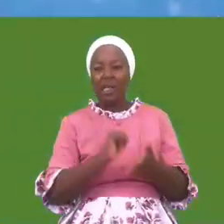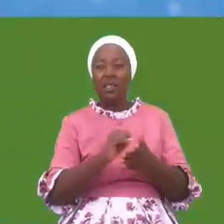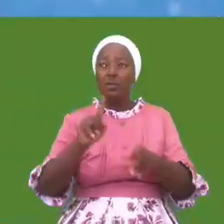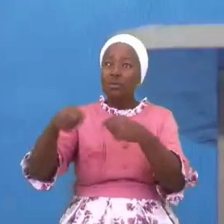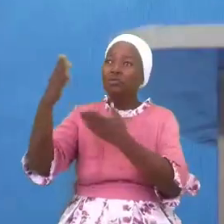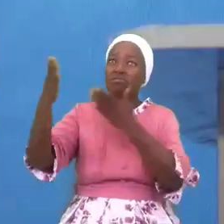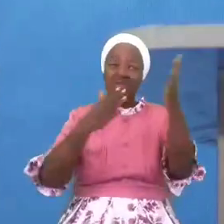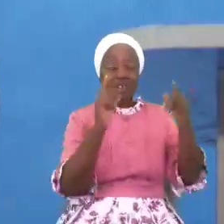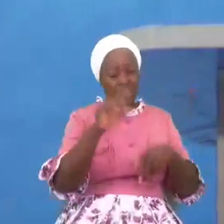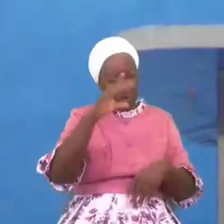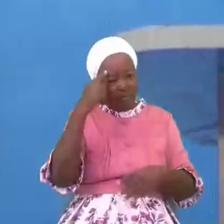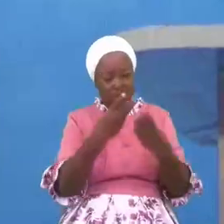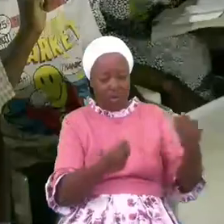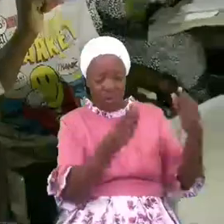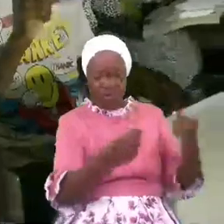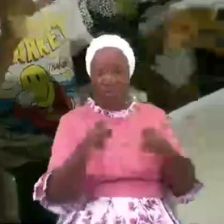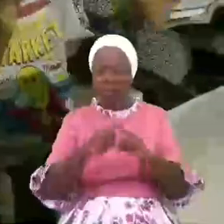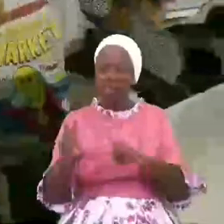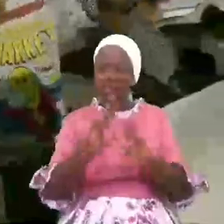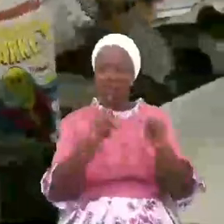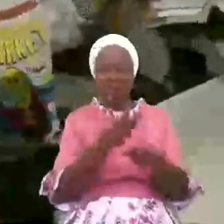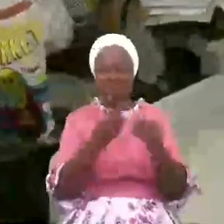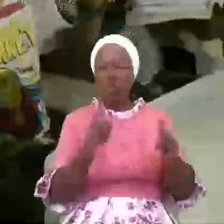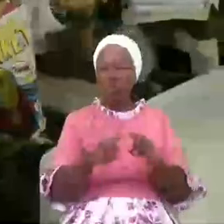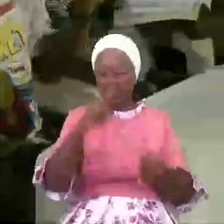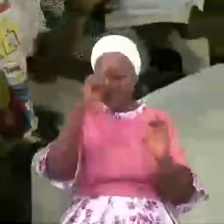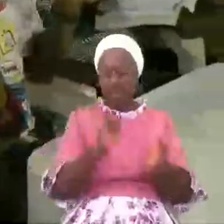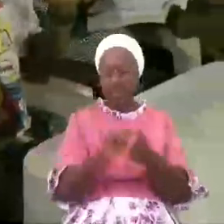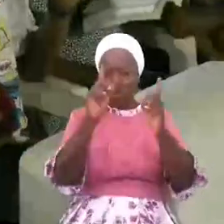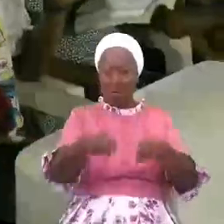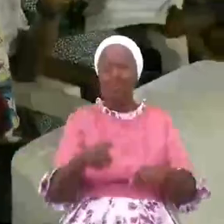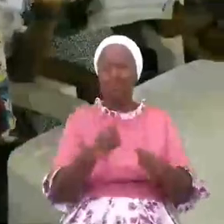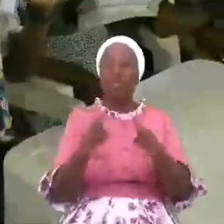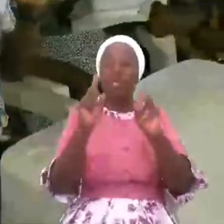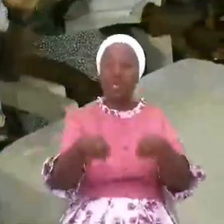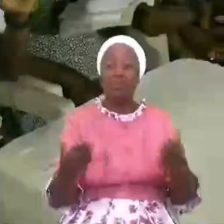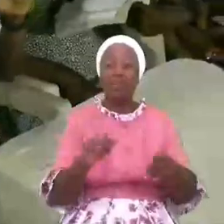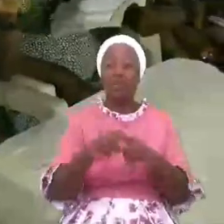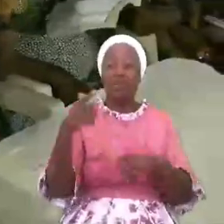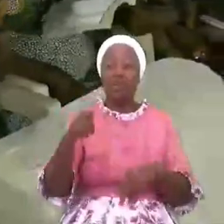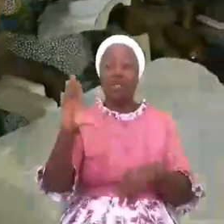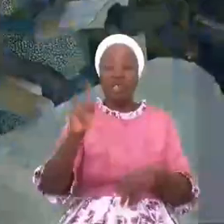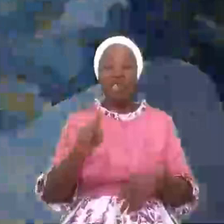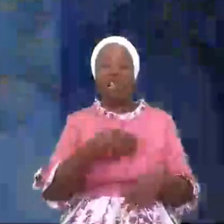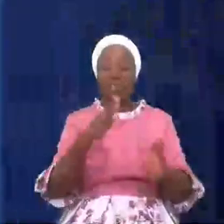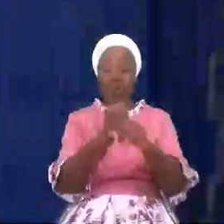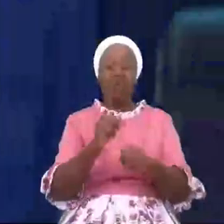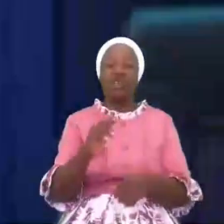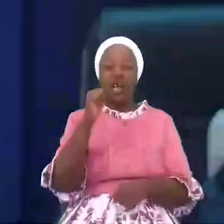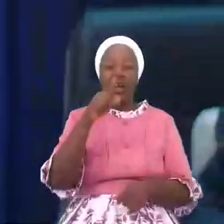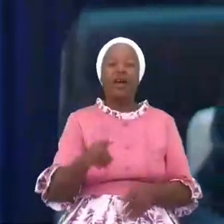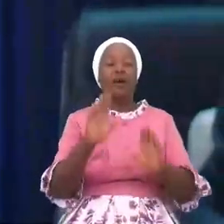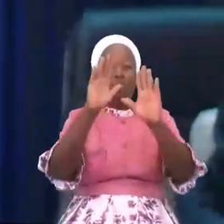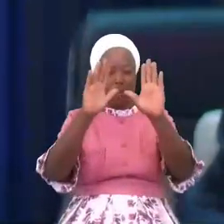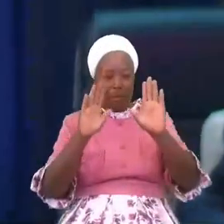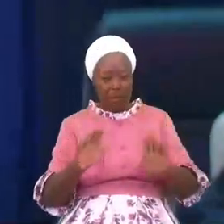eu de soulagement. J'irai là-bas. Et elle est venue et elle a eu son miracle. Elle n'a pas permis